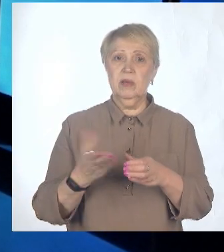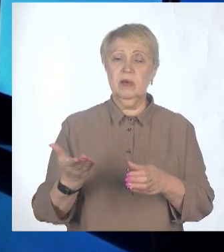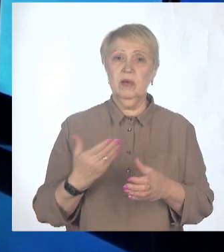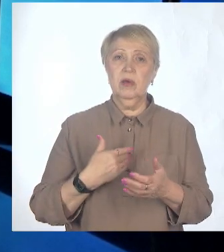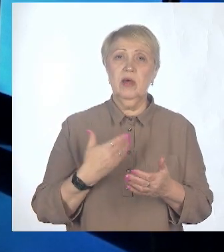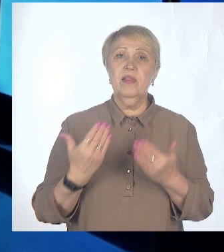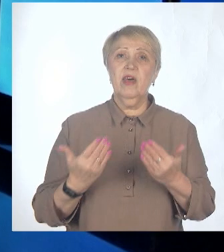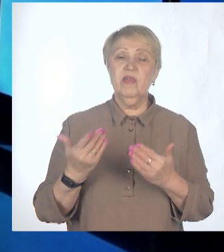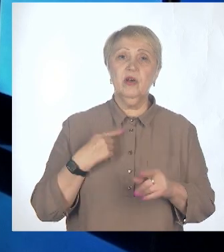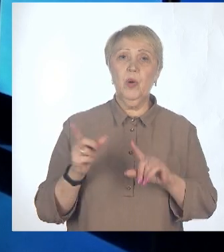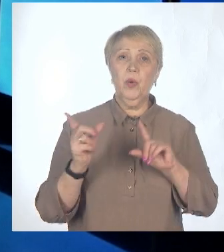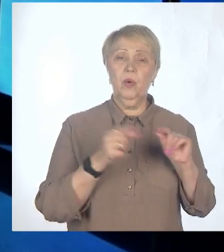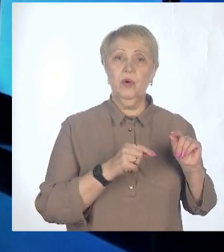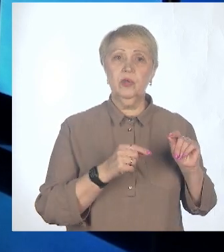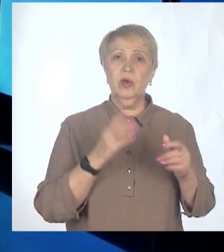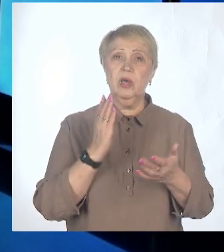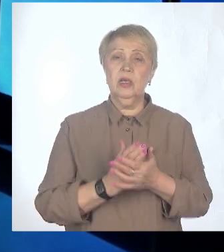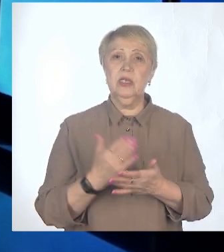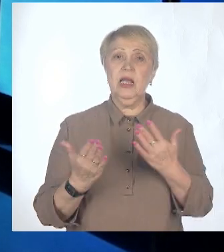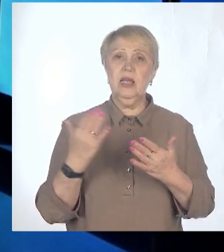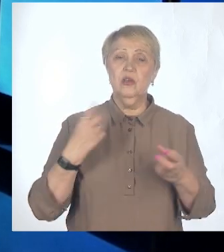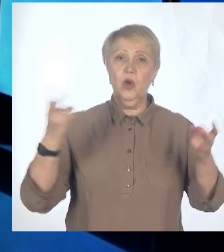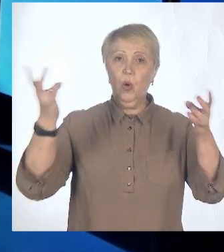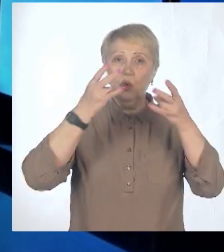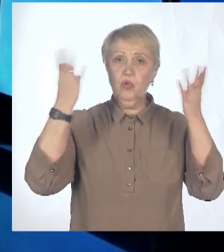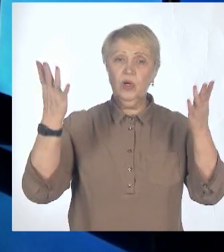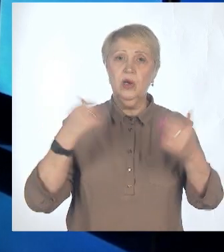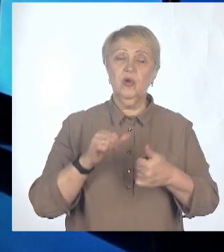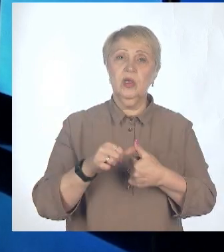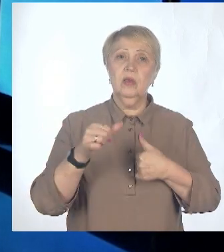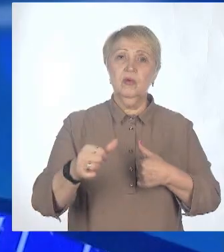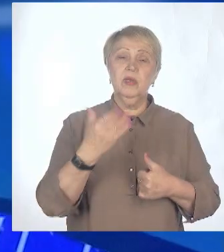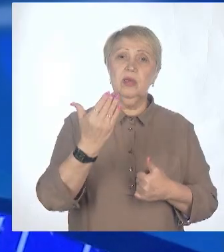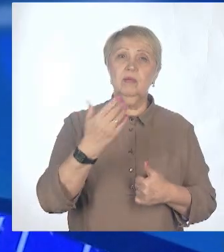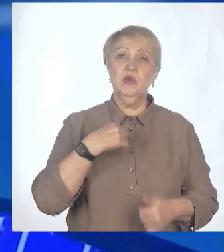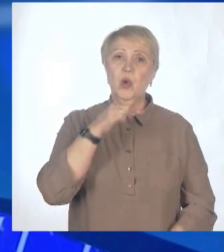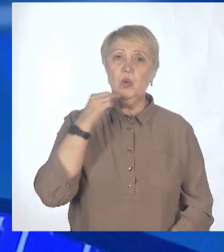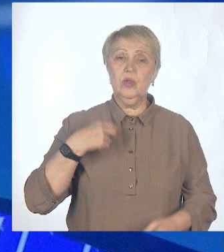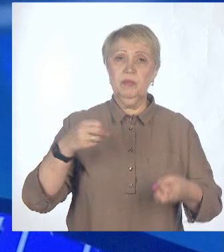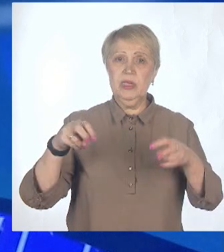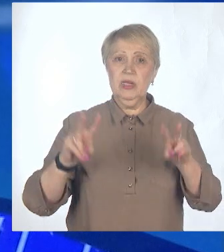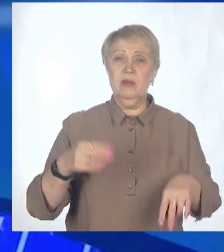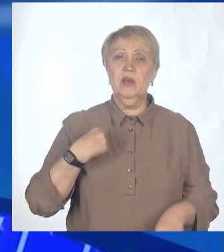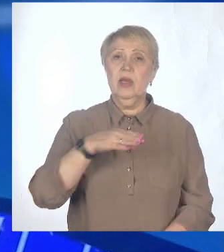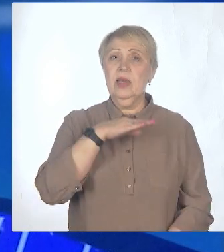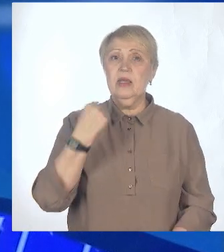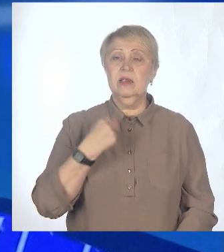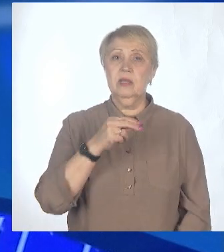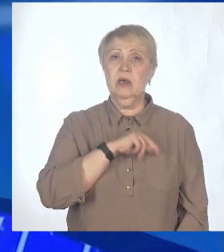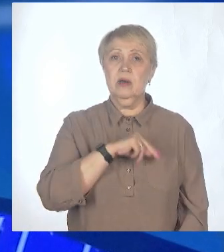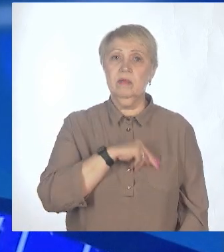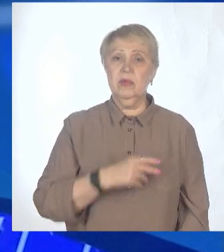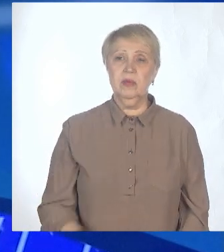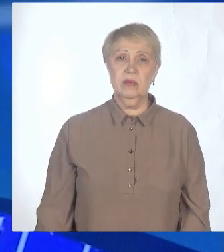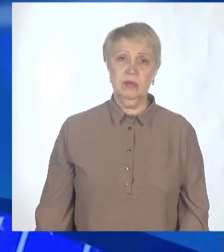И, наверное, есть еще какие-то культурные, да, особенности, что им, возможно, с русскими специалистами-то и неохотно работают. И, казалось